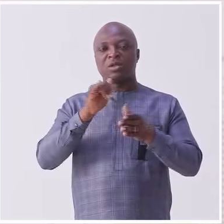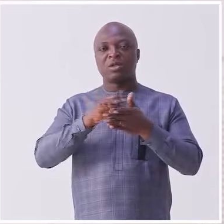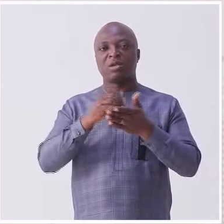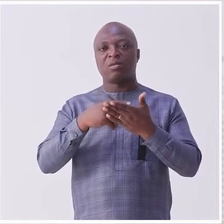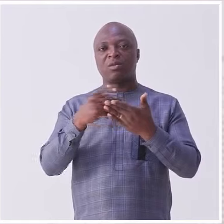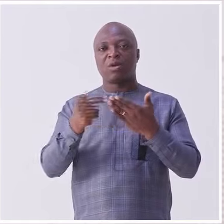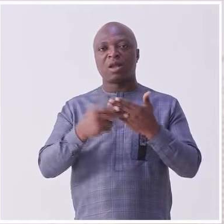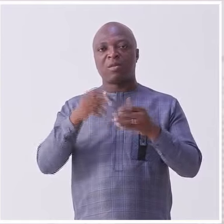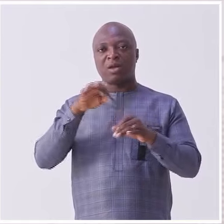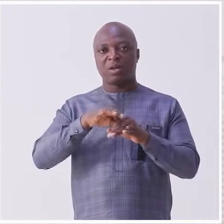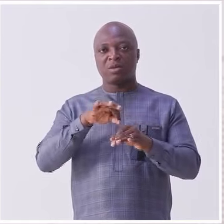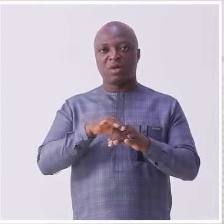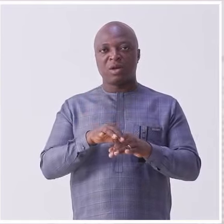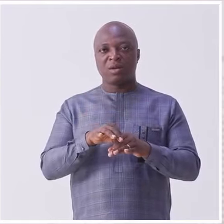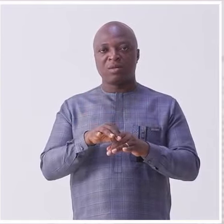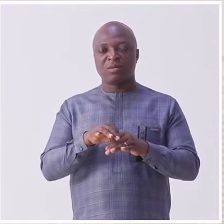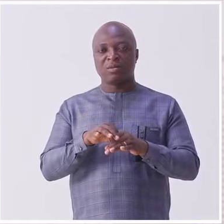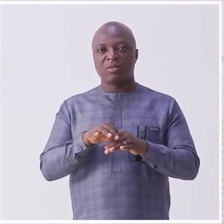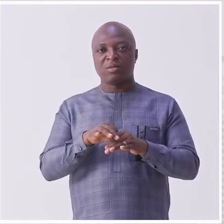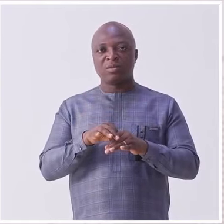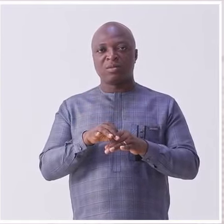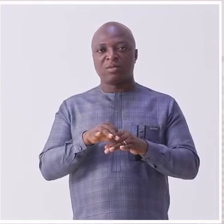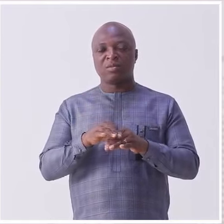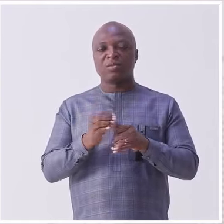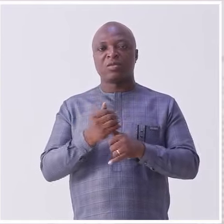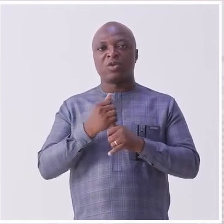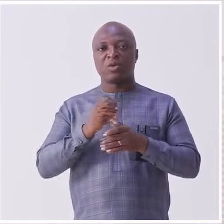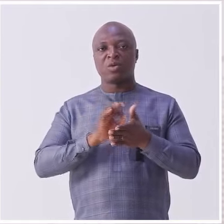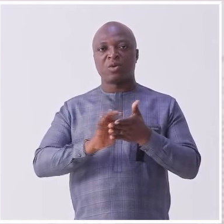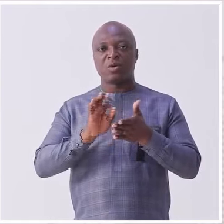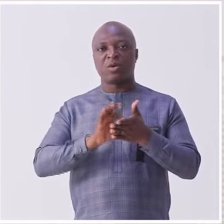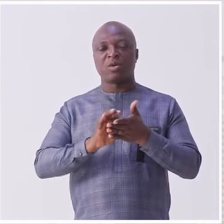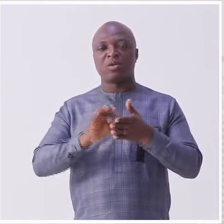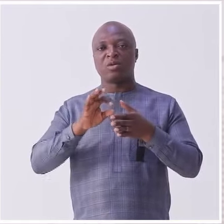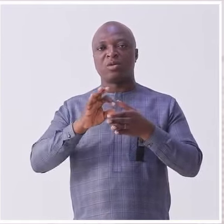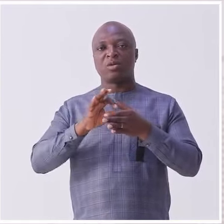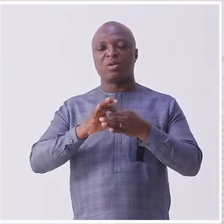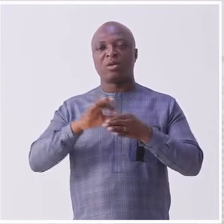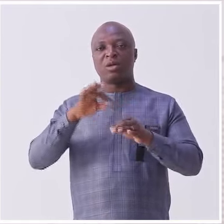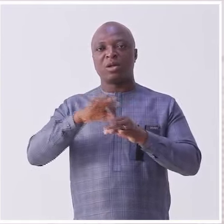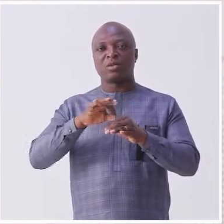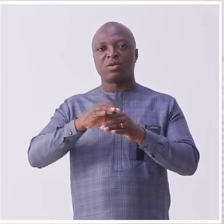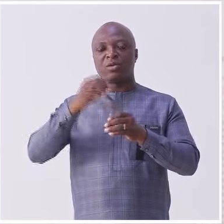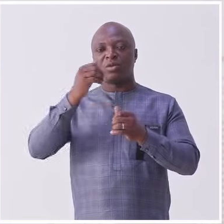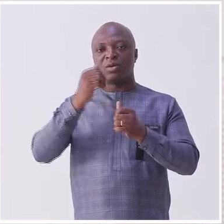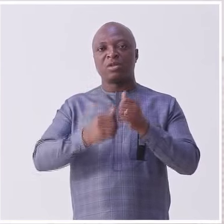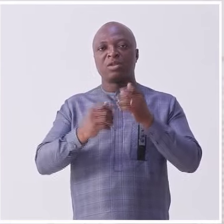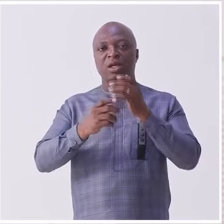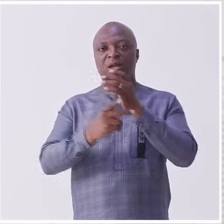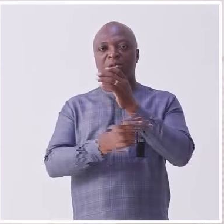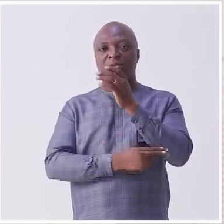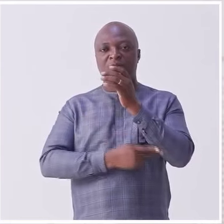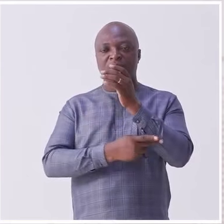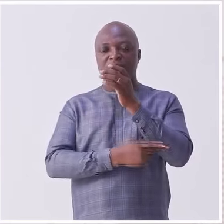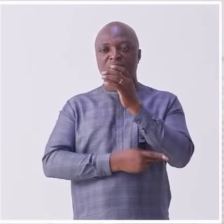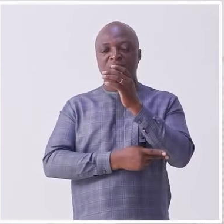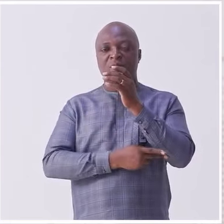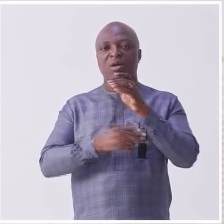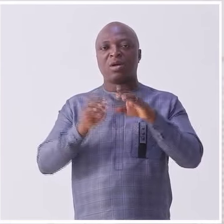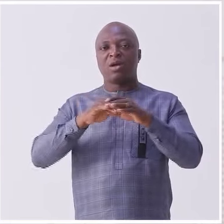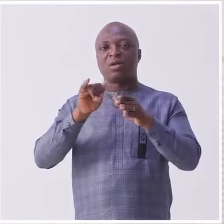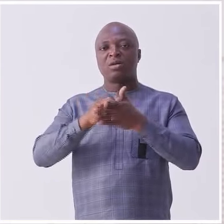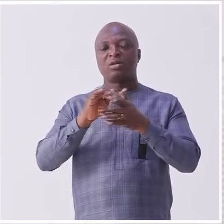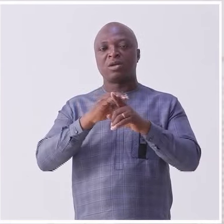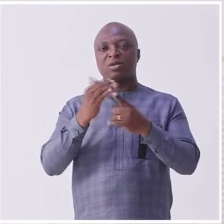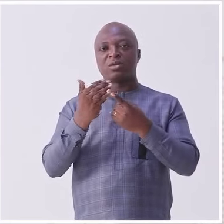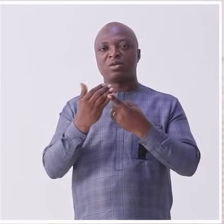circonscriptions électorales. Tenant compte de l'érection de chaque préfecture en